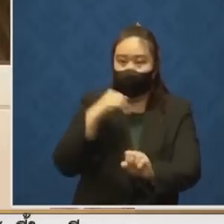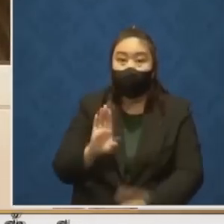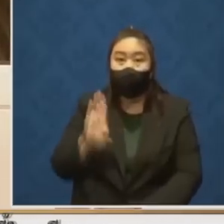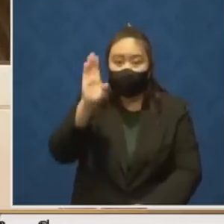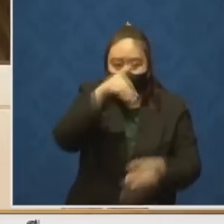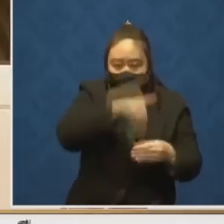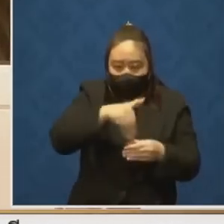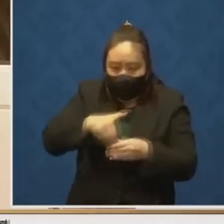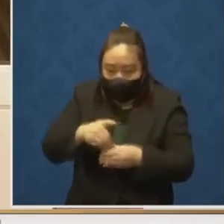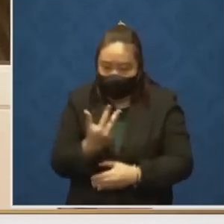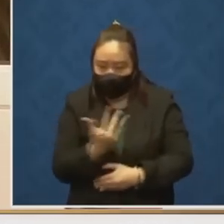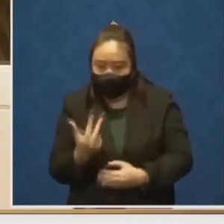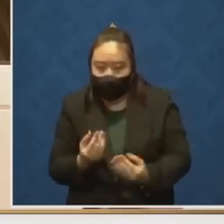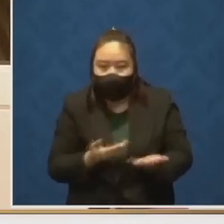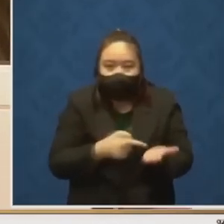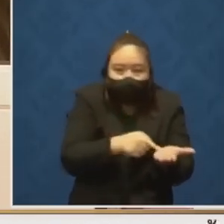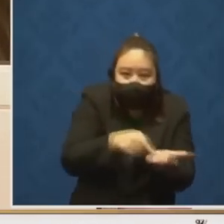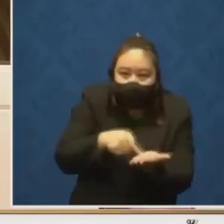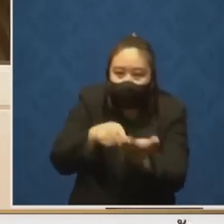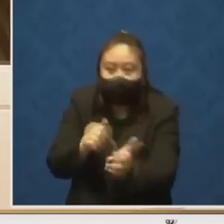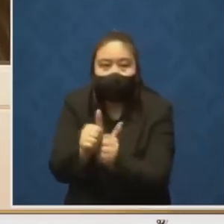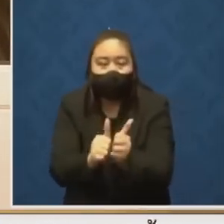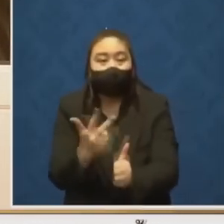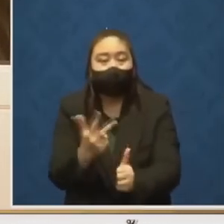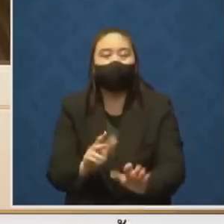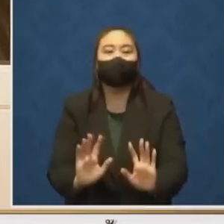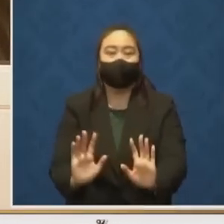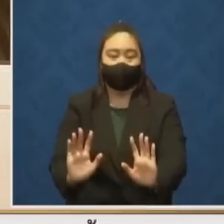3 บริษัทคุบรรัสครั เสียไ